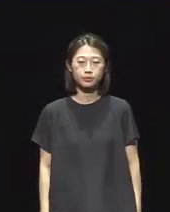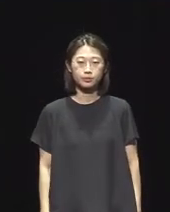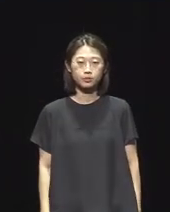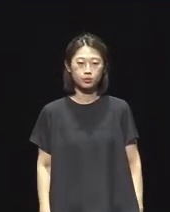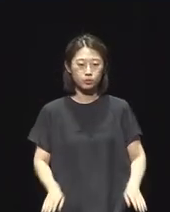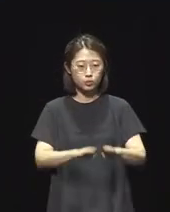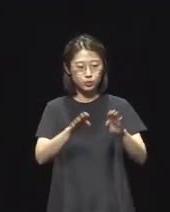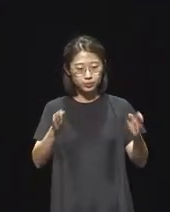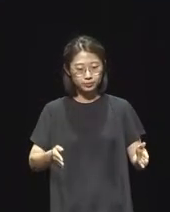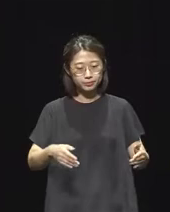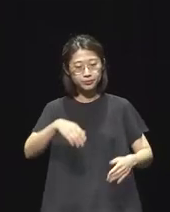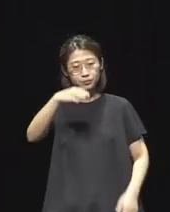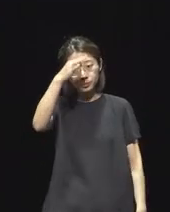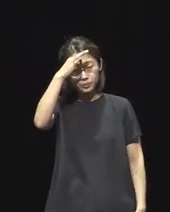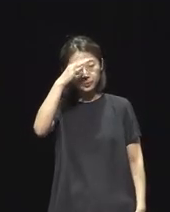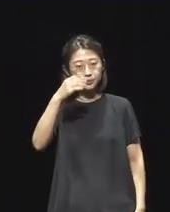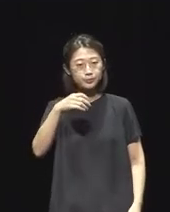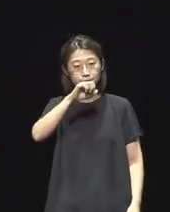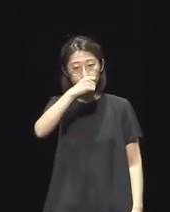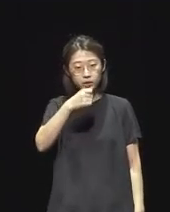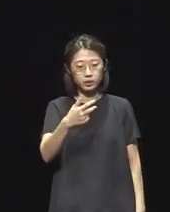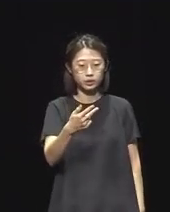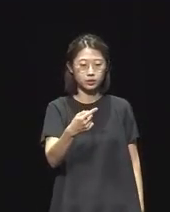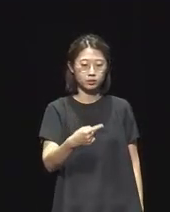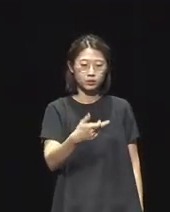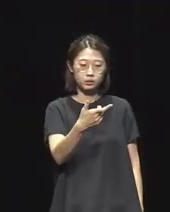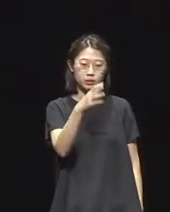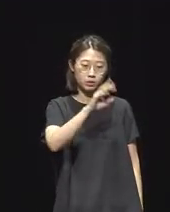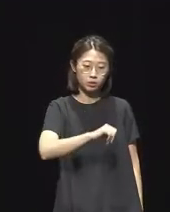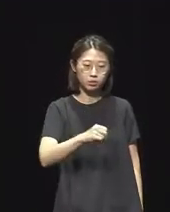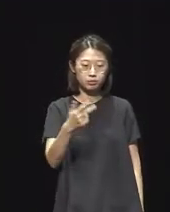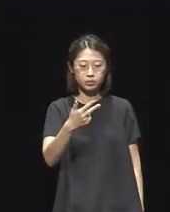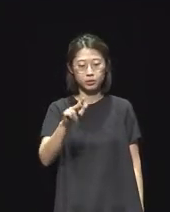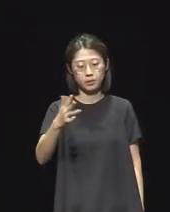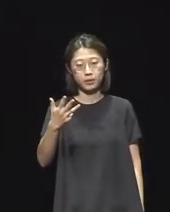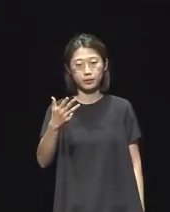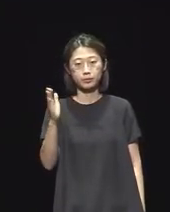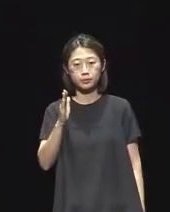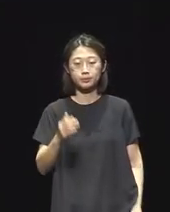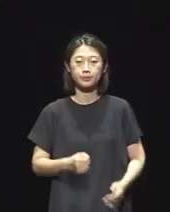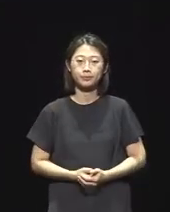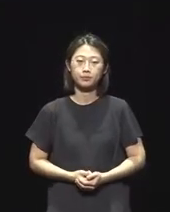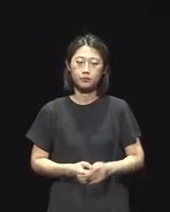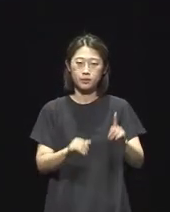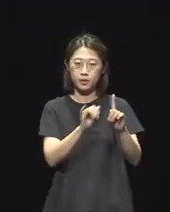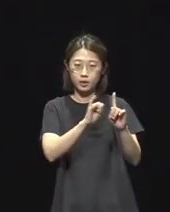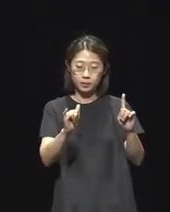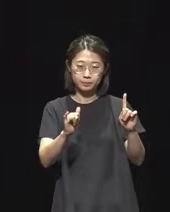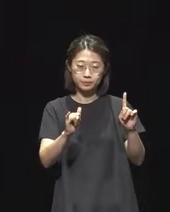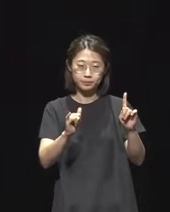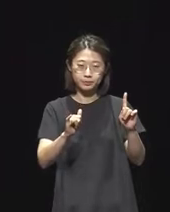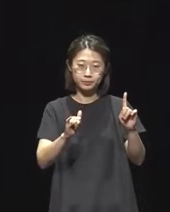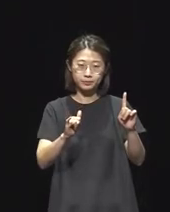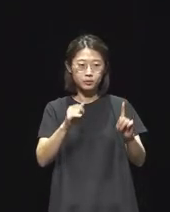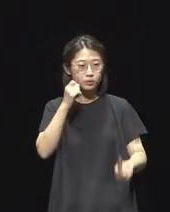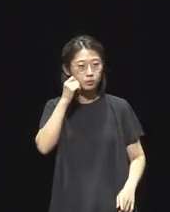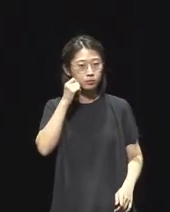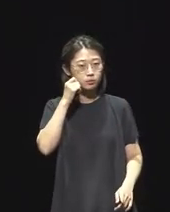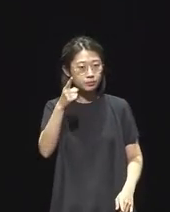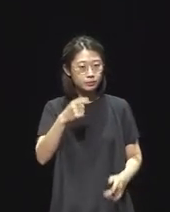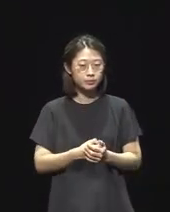인턴십 지원사업의 사업 예산은 17억 7,800만 원입니다. 채용인턴 1인당 인건비 월 220만